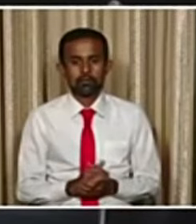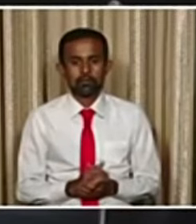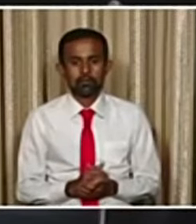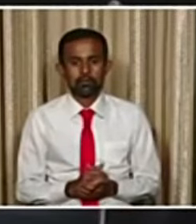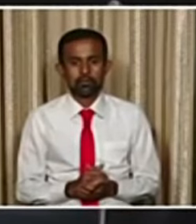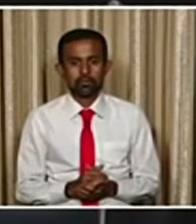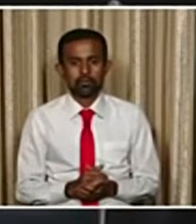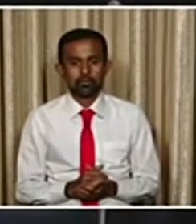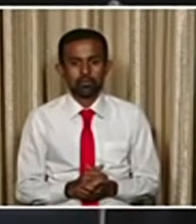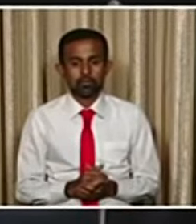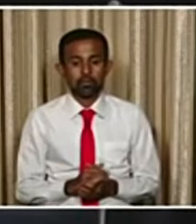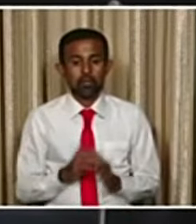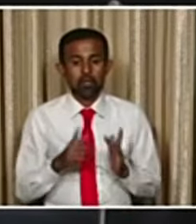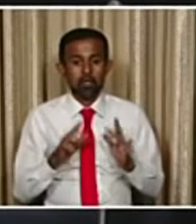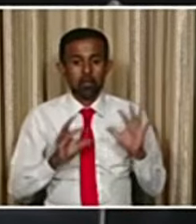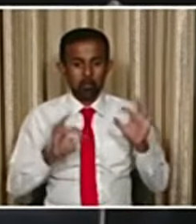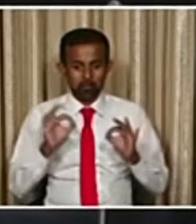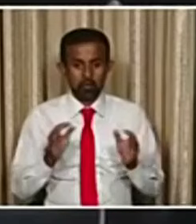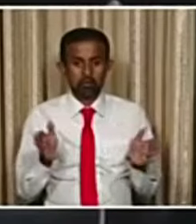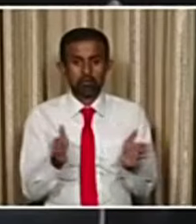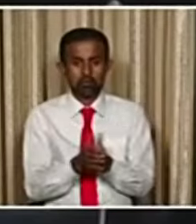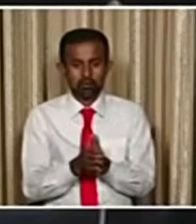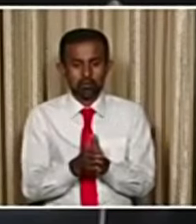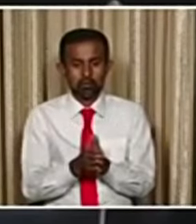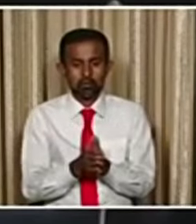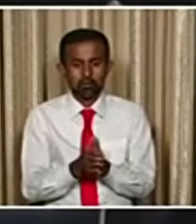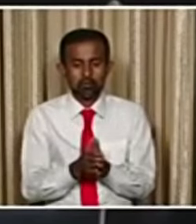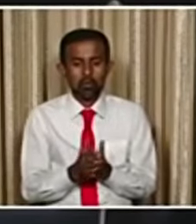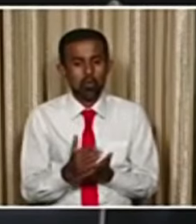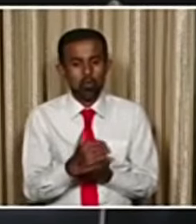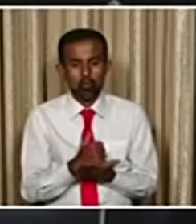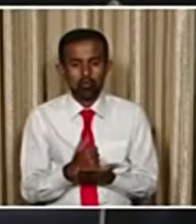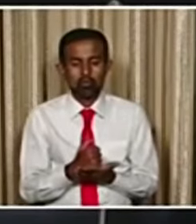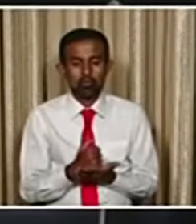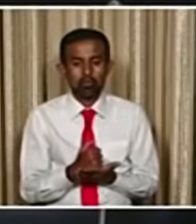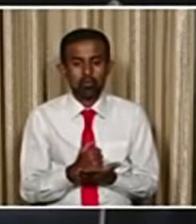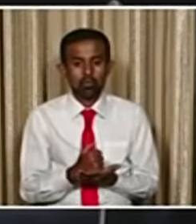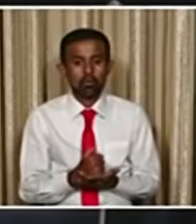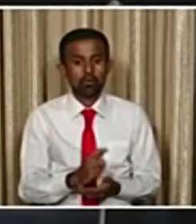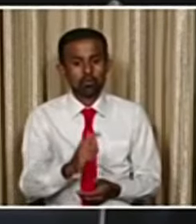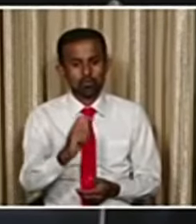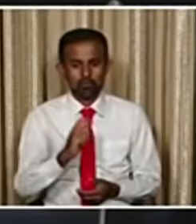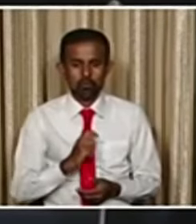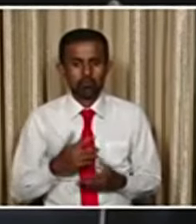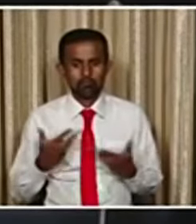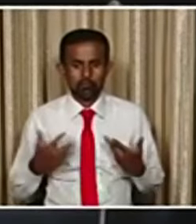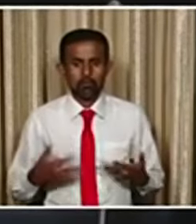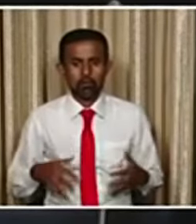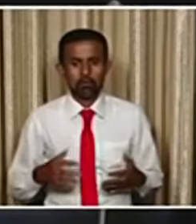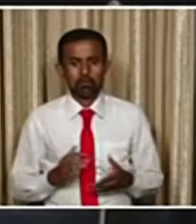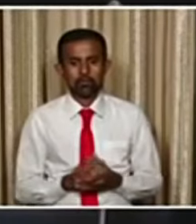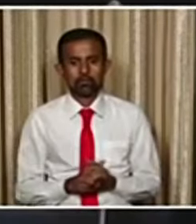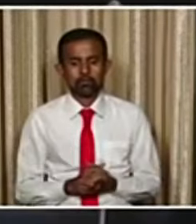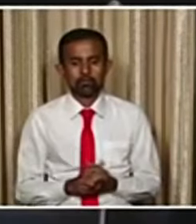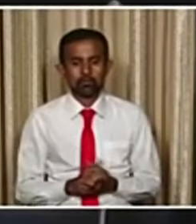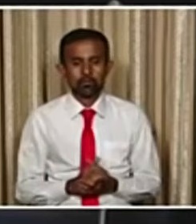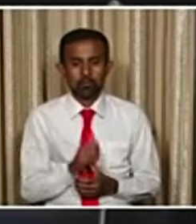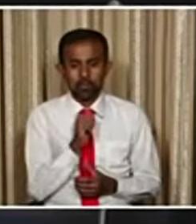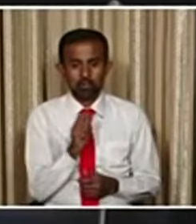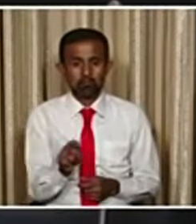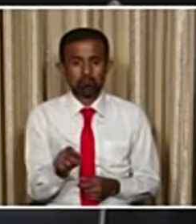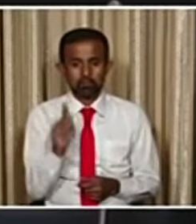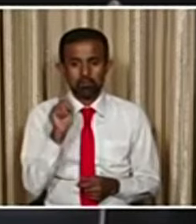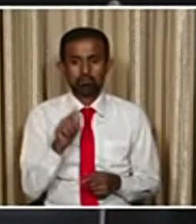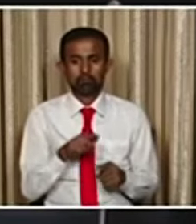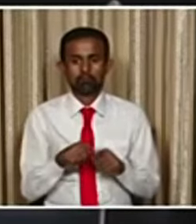$200 million ವಿತ್ ಇಂಟ್ರೆಸ್ಟ್ ಆಲ್ಸೋ ಅಂಡ್ ಯು ಹ್ಯಾವ್ ಬ್ರಾಟ್ ಡೌನ್ ದ ಇನ್ಫ್ಲೇಷನ್ ಫ್ರಮ್ 70% ಟು 1.5% ದಿಸ್ ಈಸ್ ಅ ಮ್ಯಾಜಿಕ್ ಹೌ ಡಿಡ್ ಯು